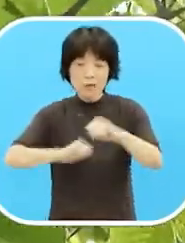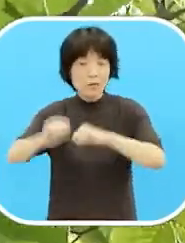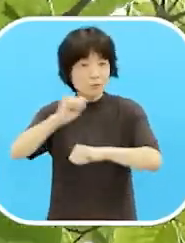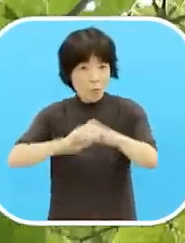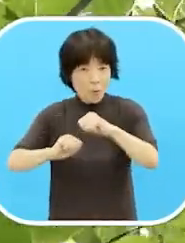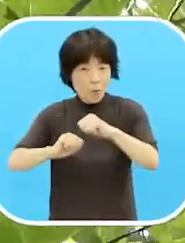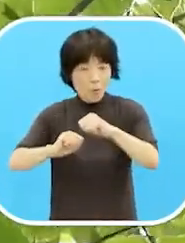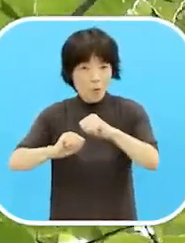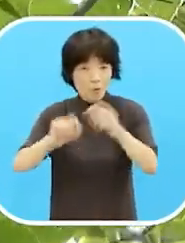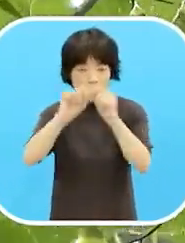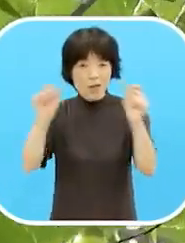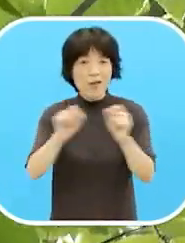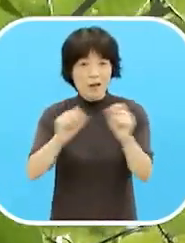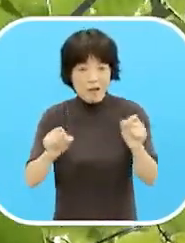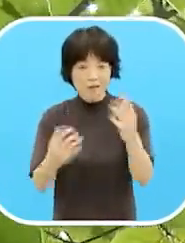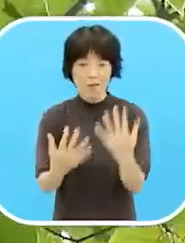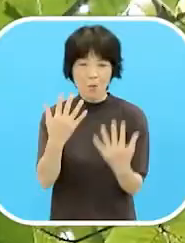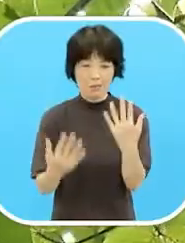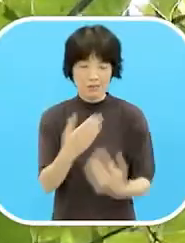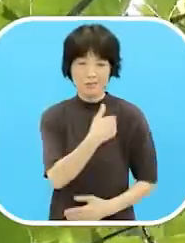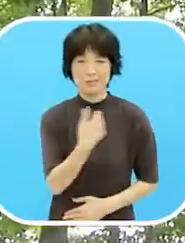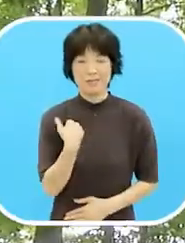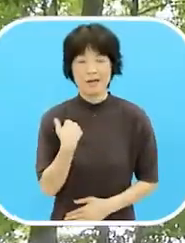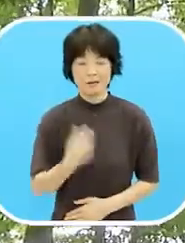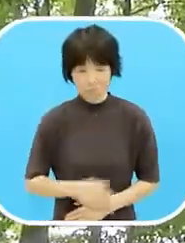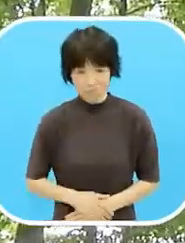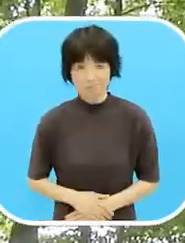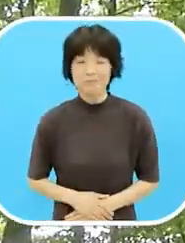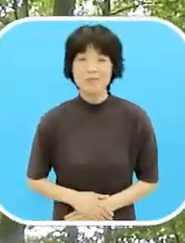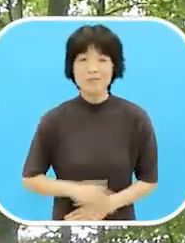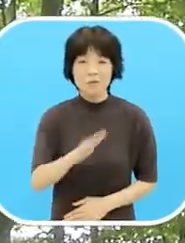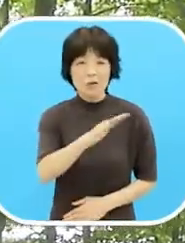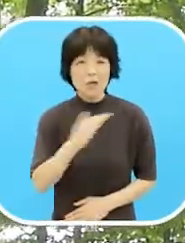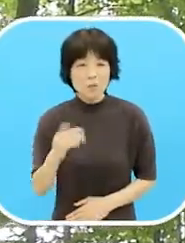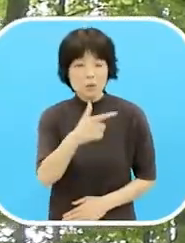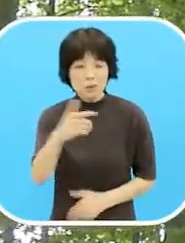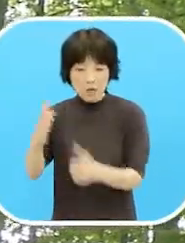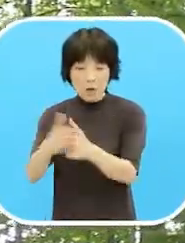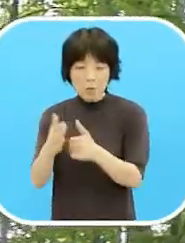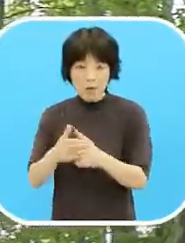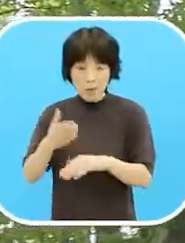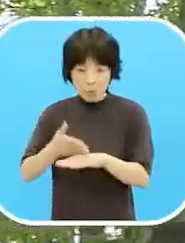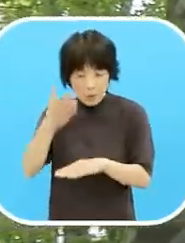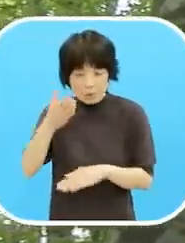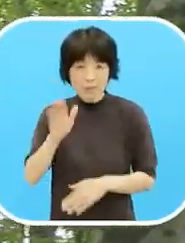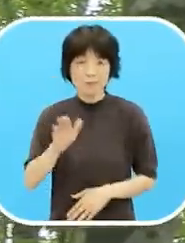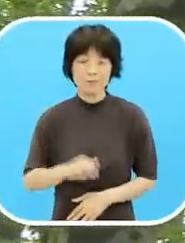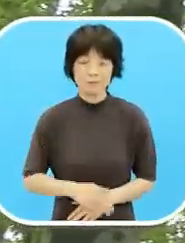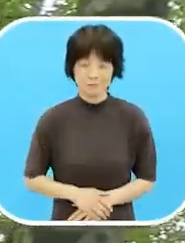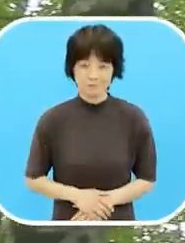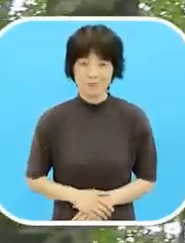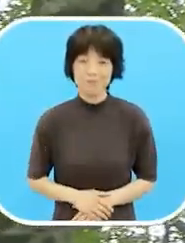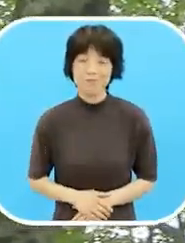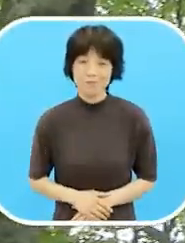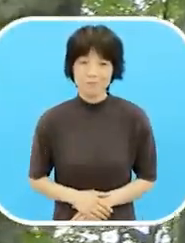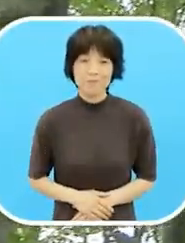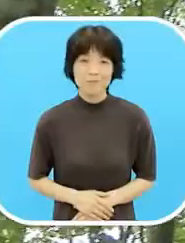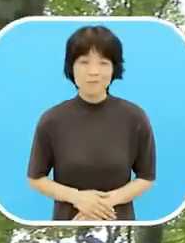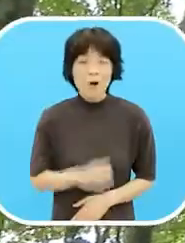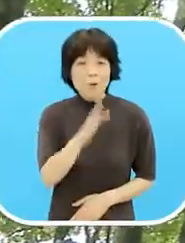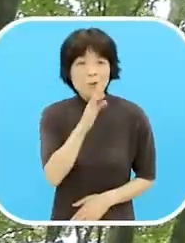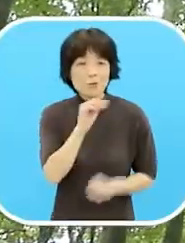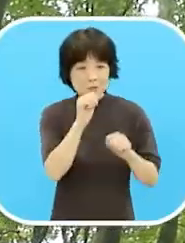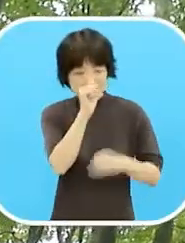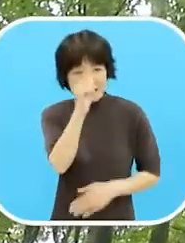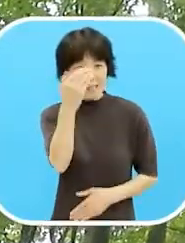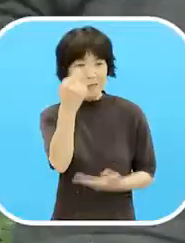動生き方でね、はい、この森を形成してきました、うん、我々はいろんな恩恵を受けたわけですよ。 あ、いや本当に勉